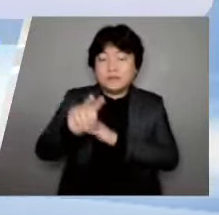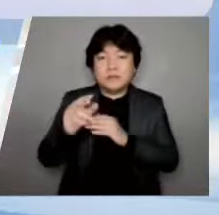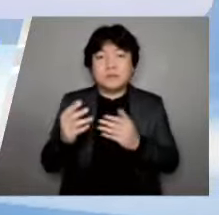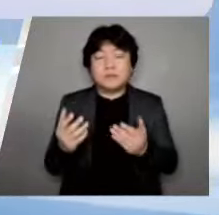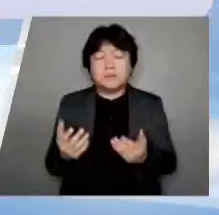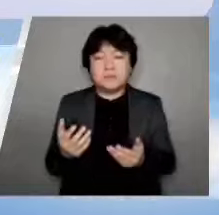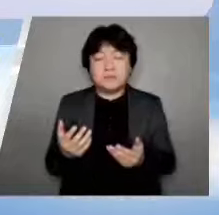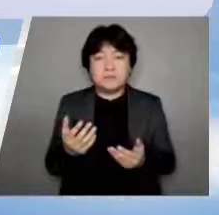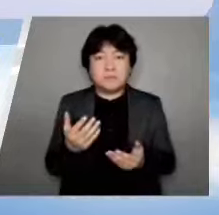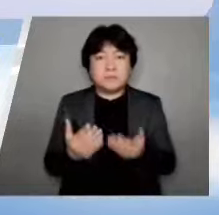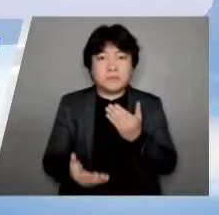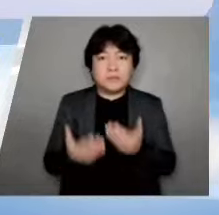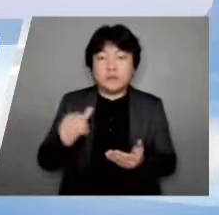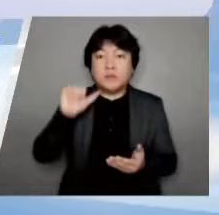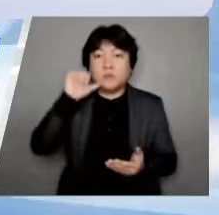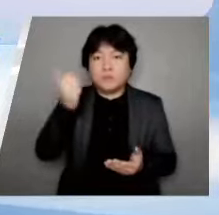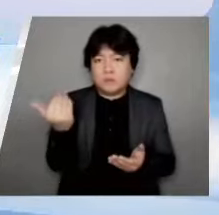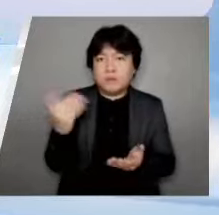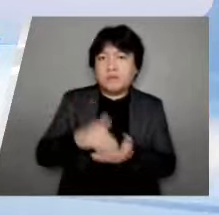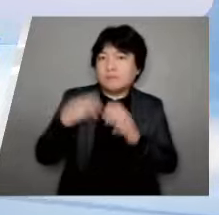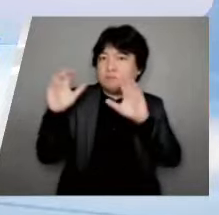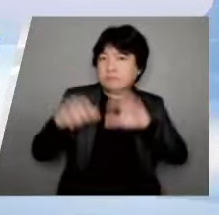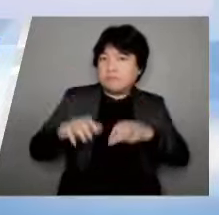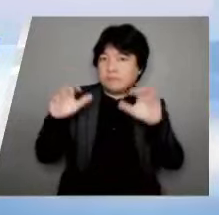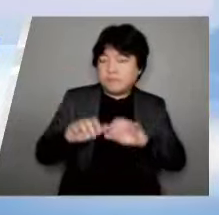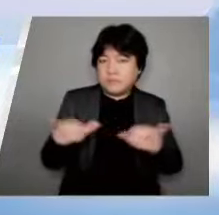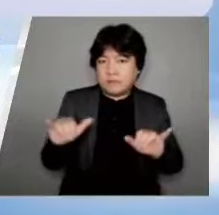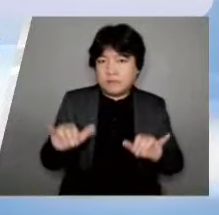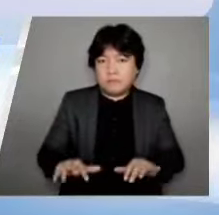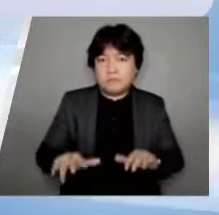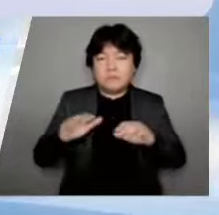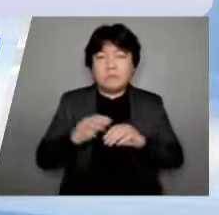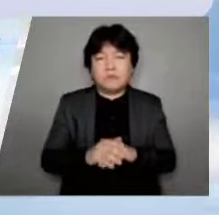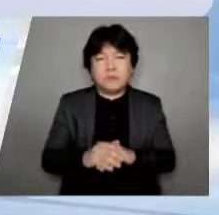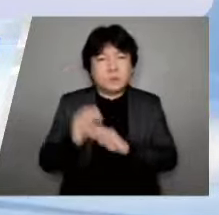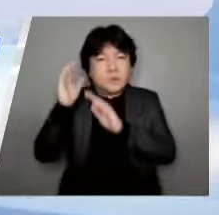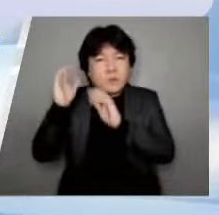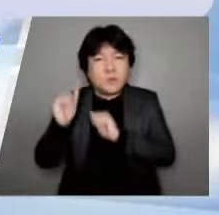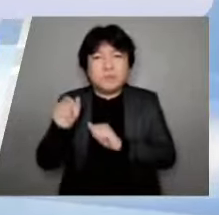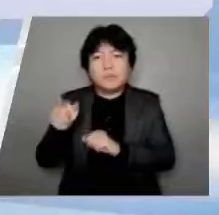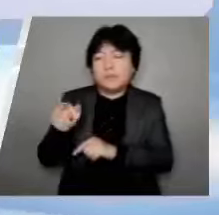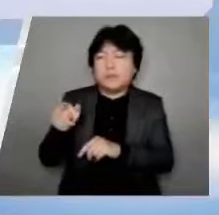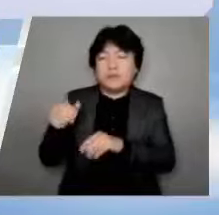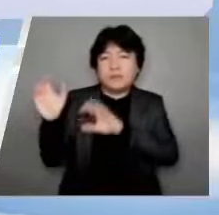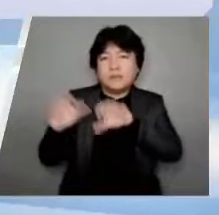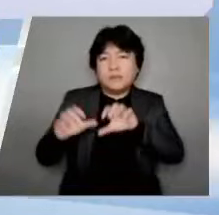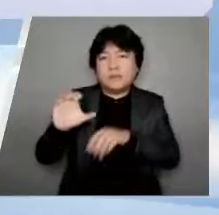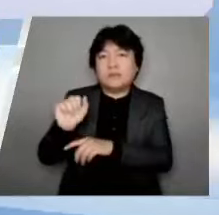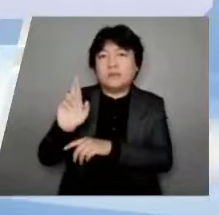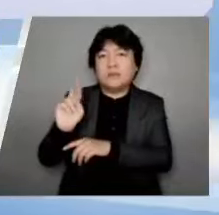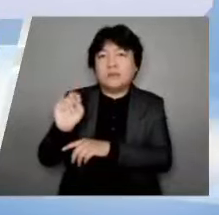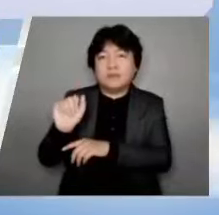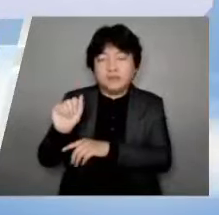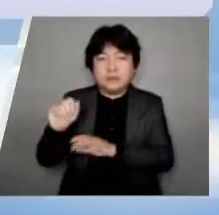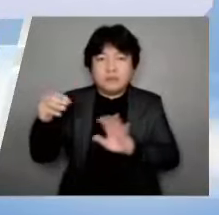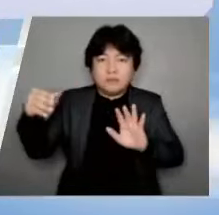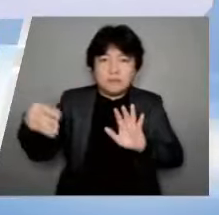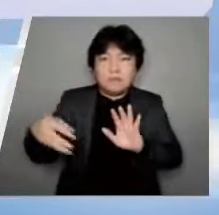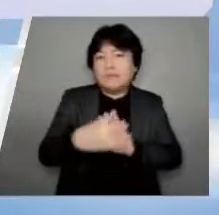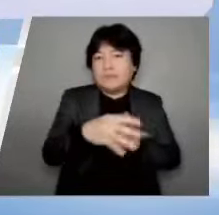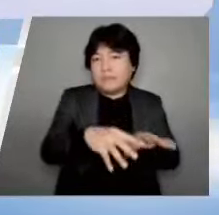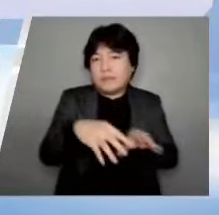ang pag-ulan bukas, although papalabas na po si Karina, pero yun nga pong hatak niya sa habagat ang